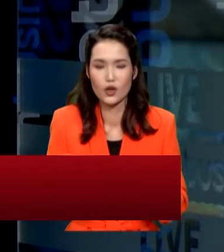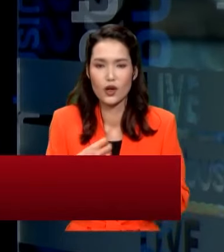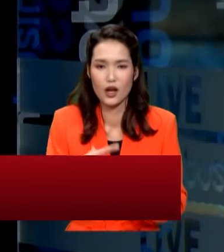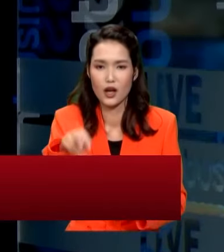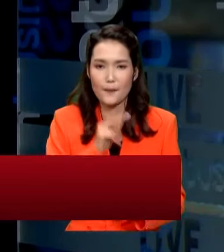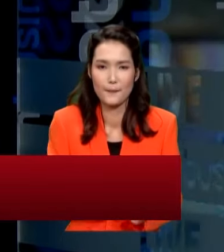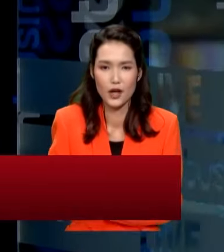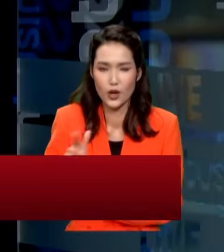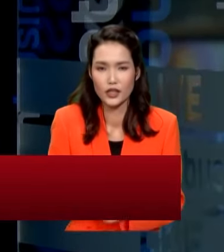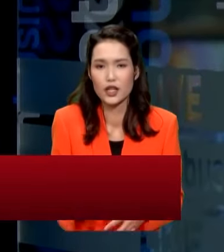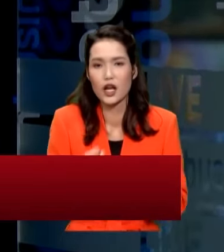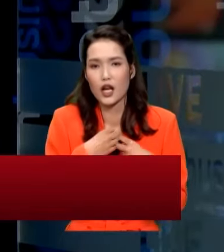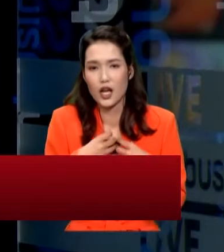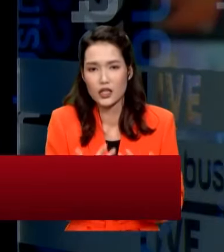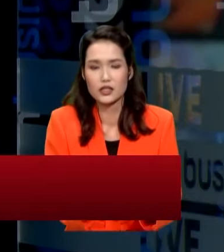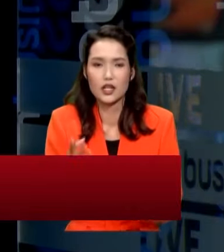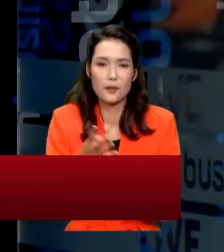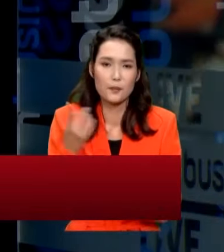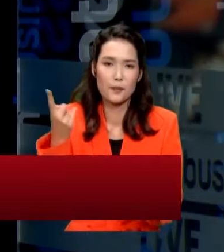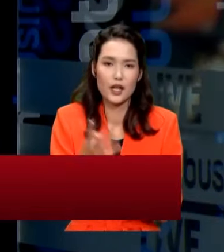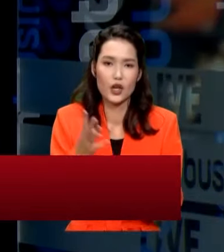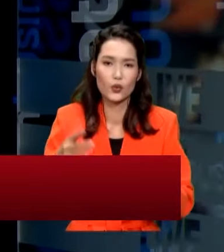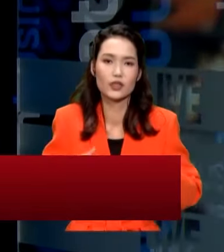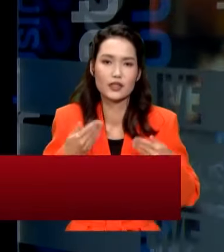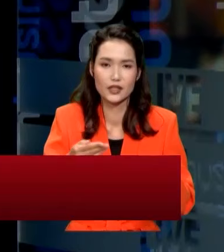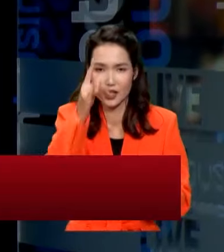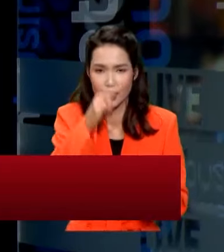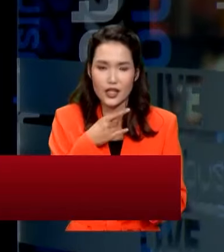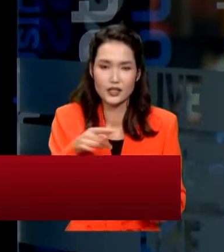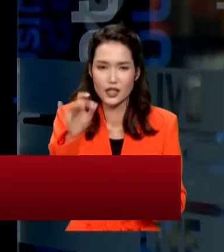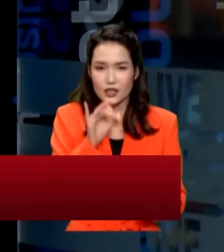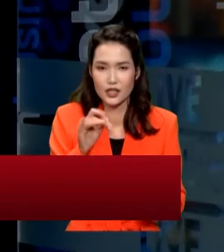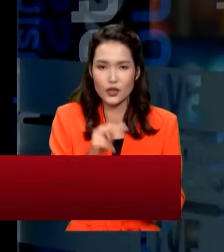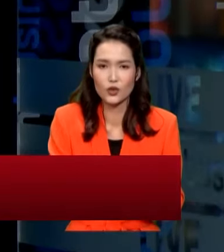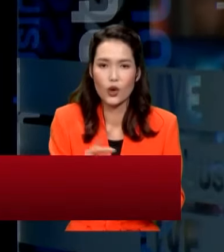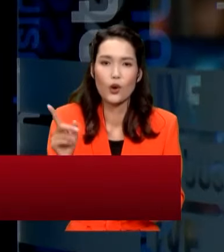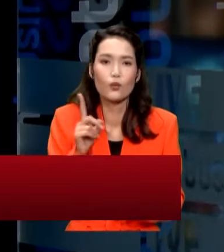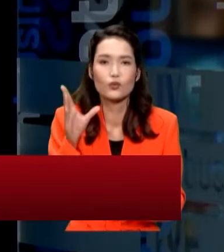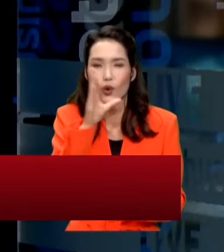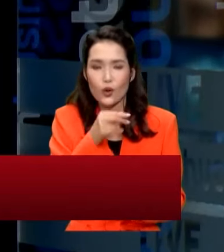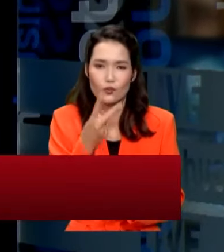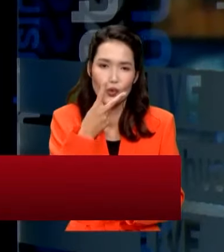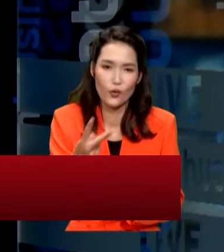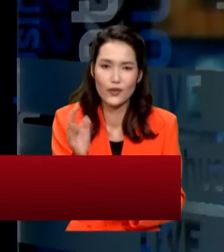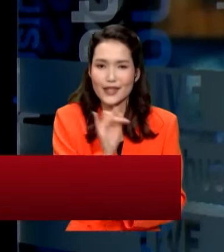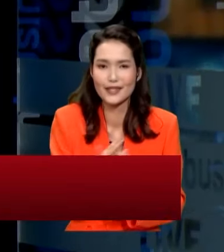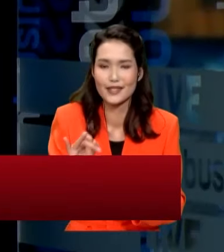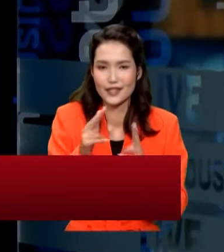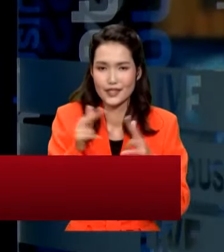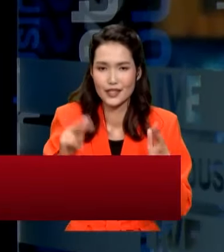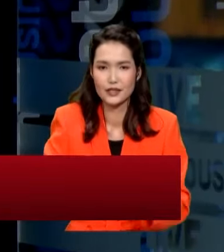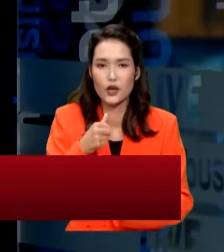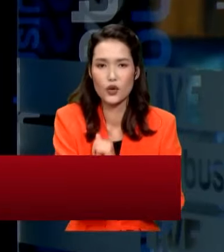КБТУ. Мероприятие приурочили к 125-летию казахстанской нефти и Дню Республики. Что можно увидеть в историческом здании и